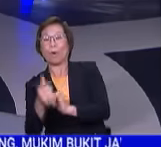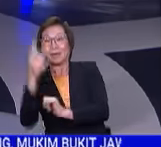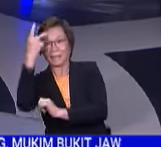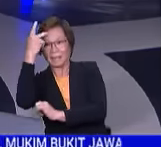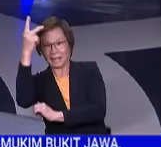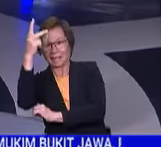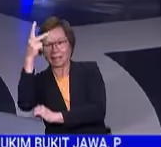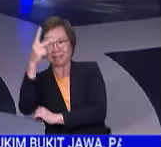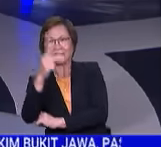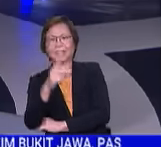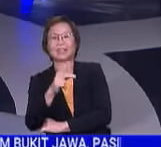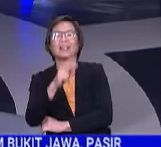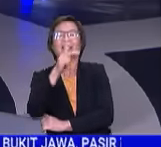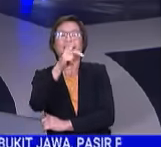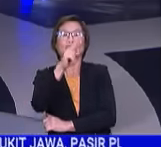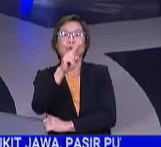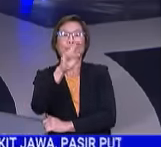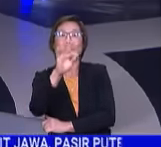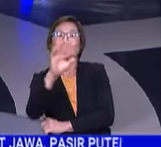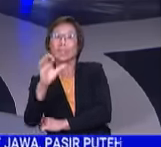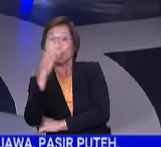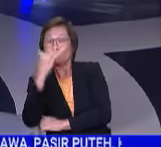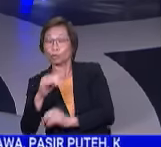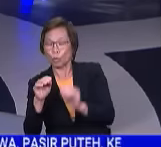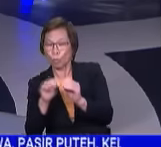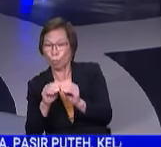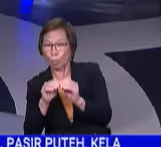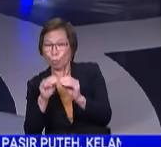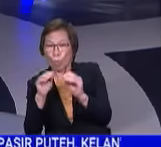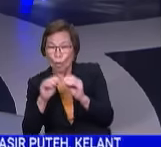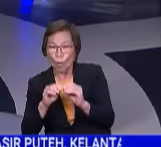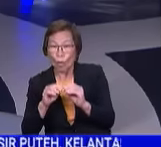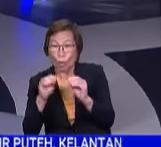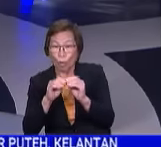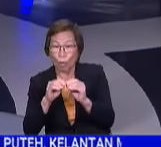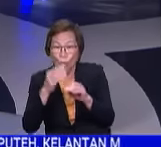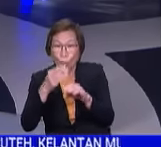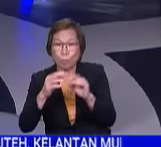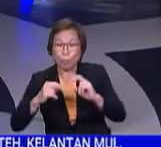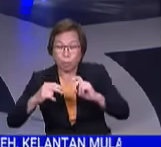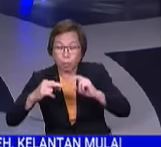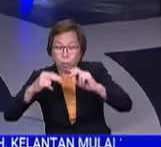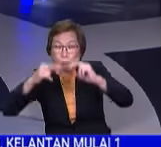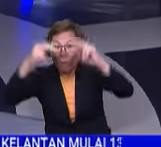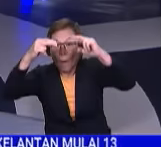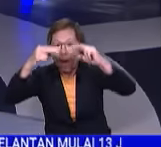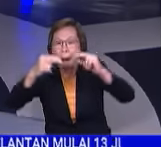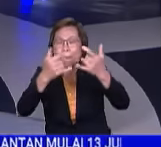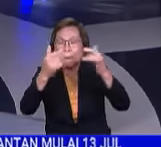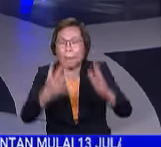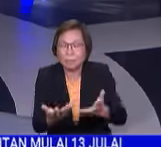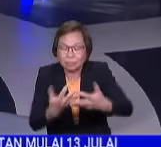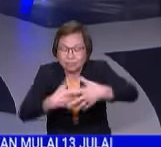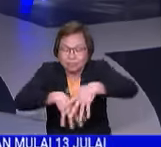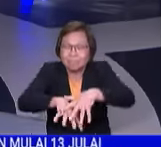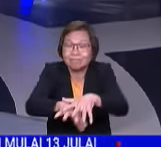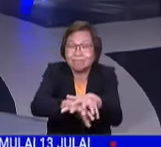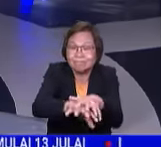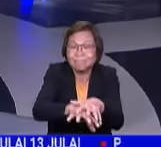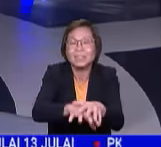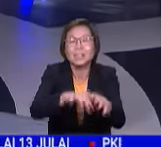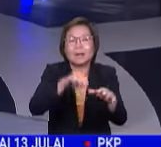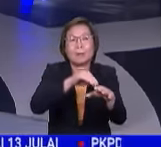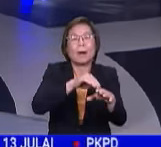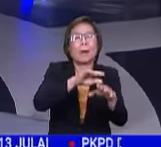Kelantan United KUFC bagi meningkatkan keserasian pemain. Pasukan itu bakal bertemu Penang FC pada 14